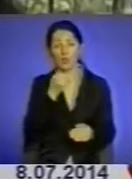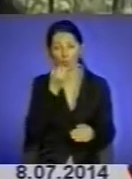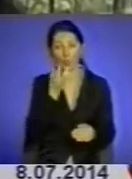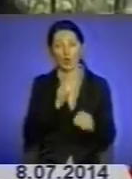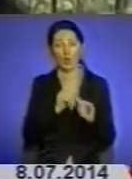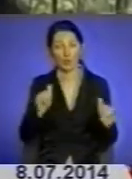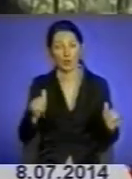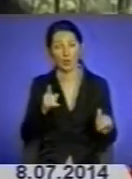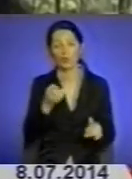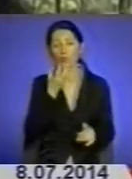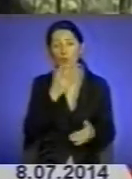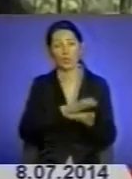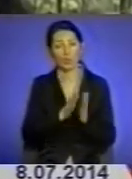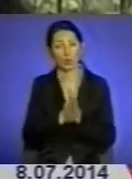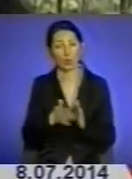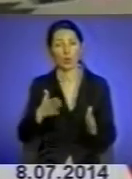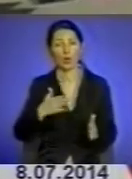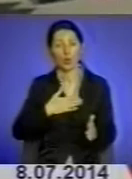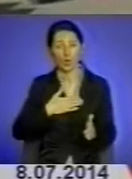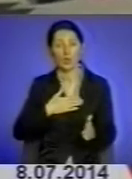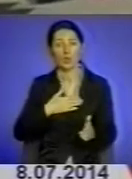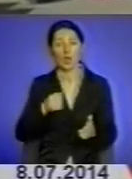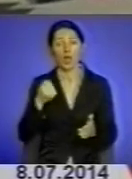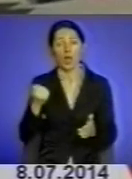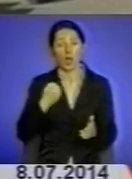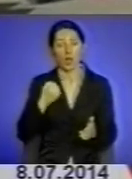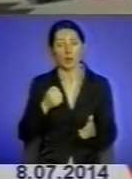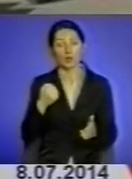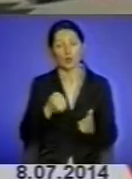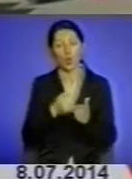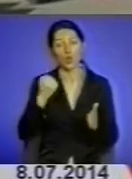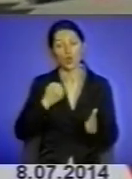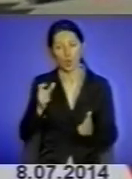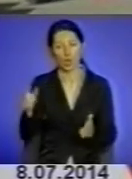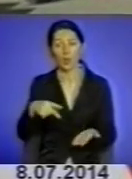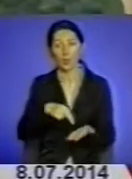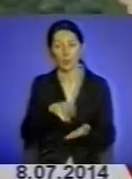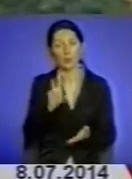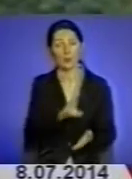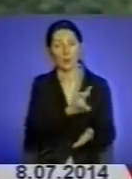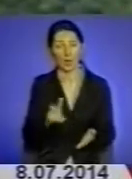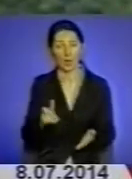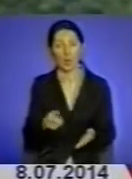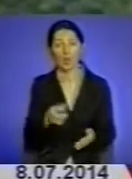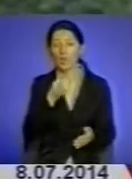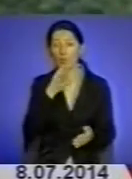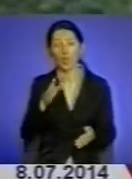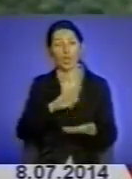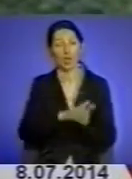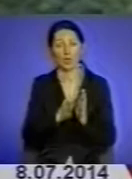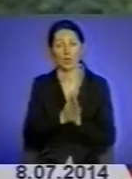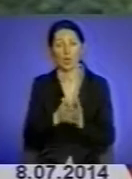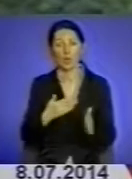нас відкритість військового командування до присутності духовних осіб є значно більшою, аніж в інших регіонах. За любих обставин ми самі не